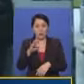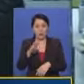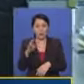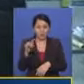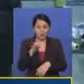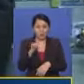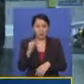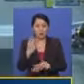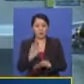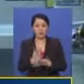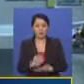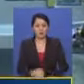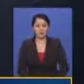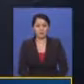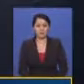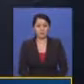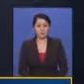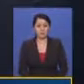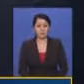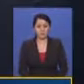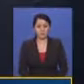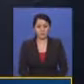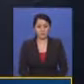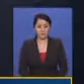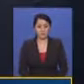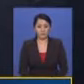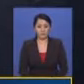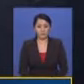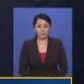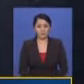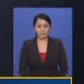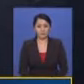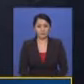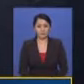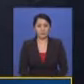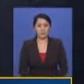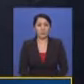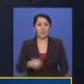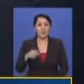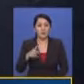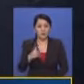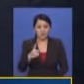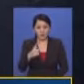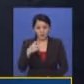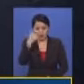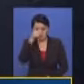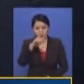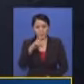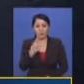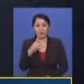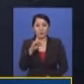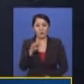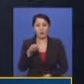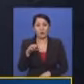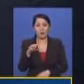темекі өнімдері жатады. С 1 марта также 2021 года. 2021 жылдың 1 наурызынан